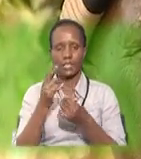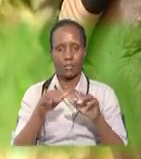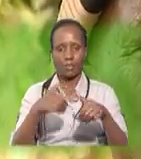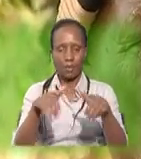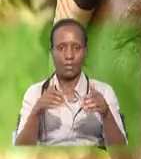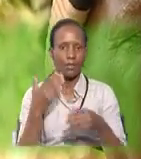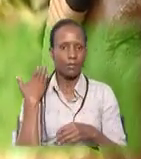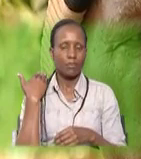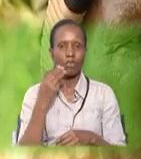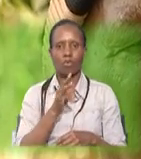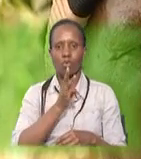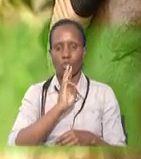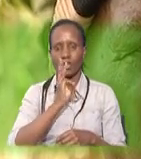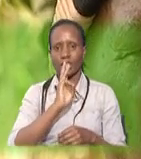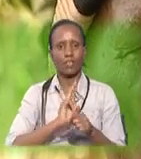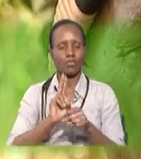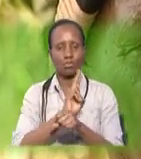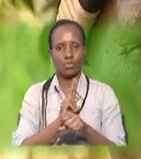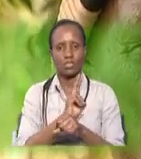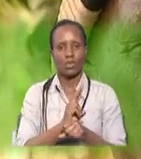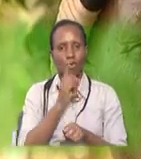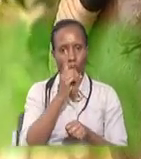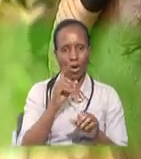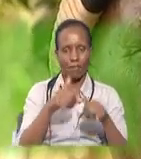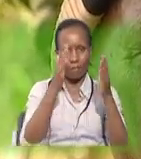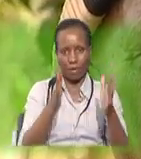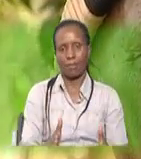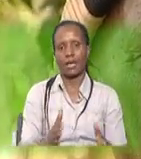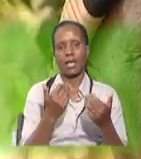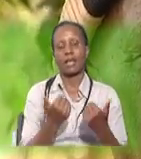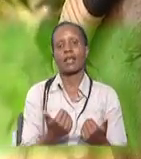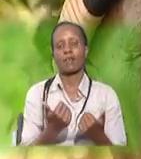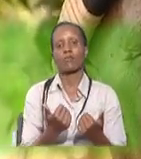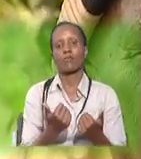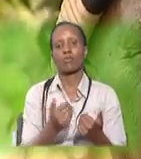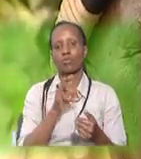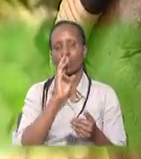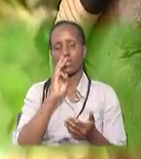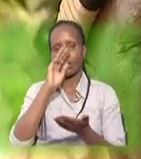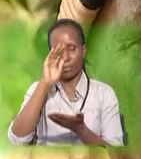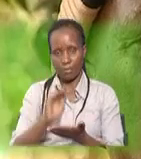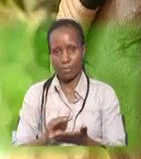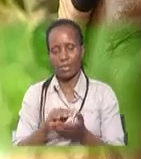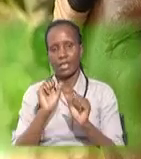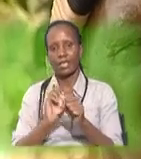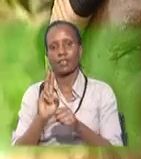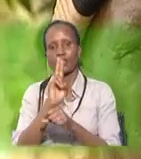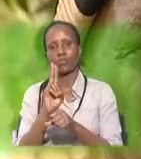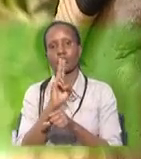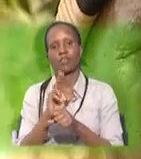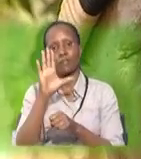Maji iliyokuwa inatumika kwa mkulima mmoja ikawa sasa